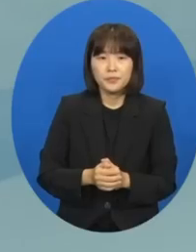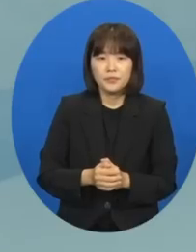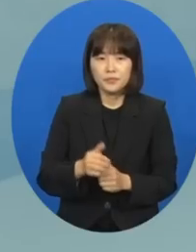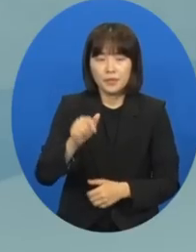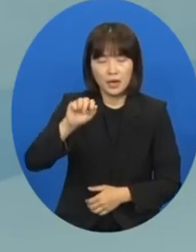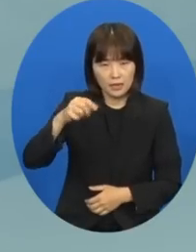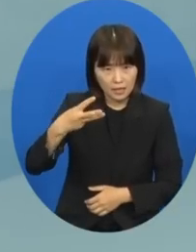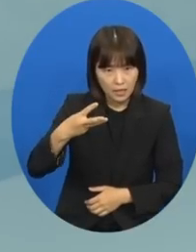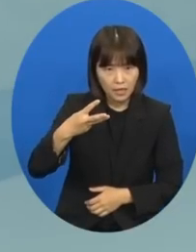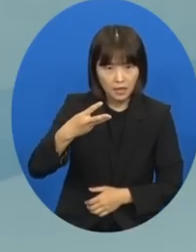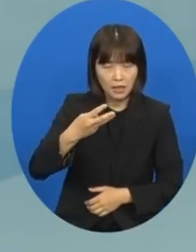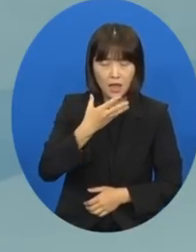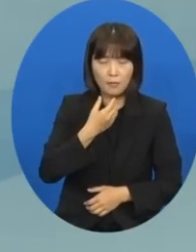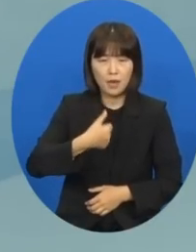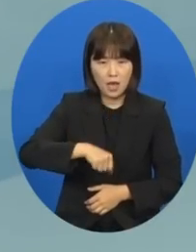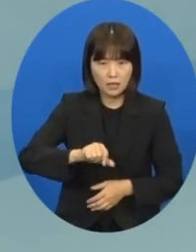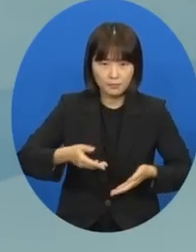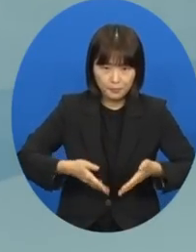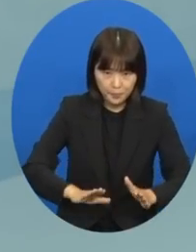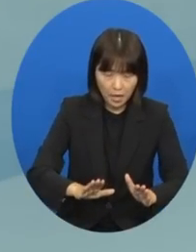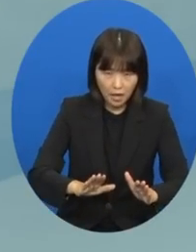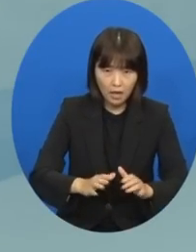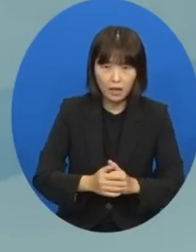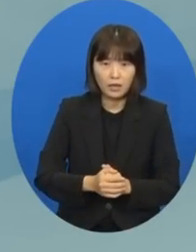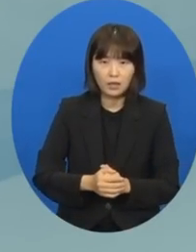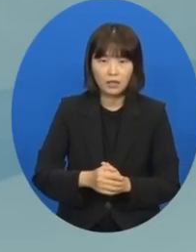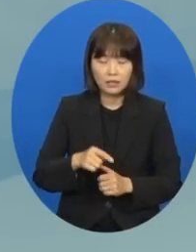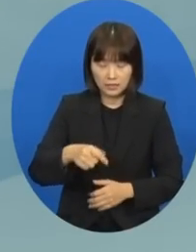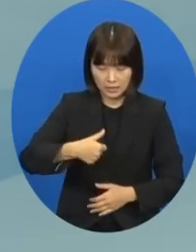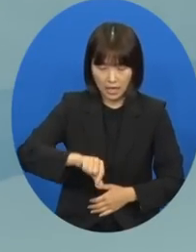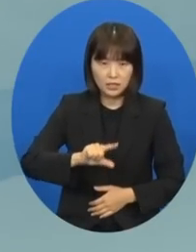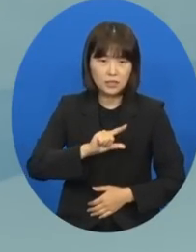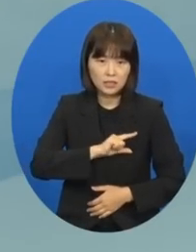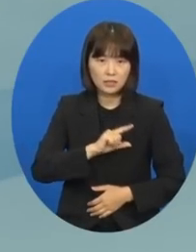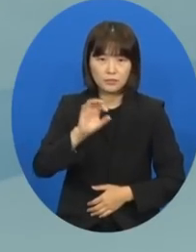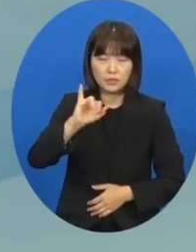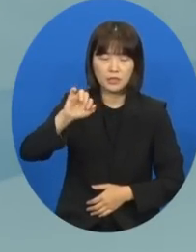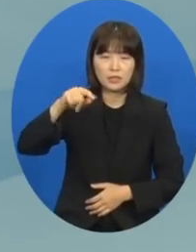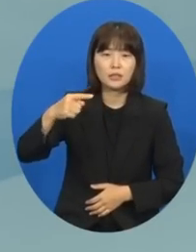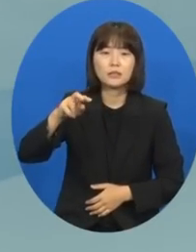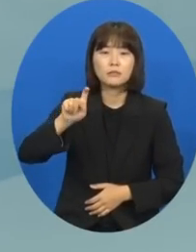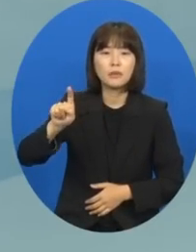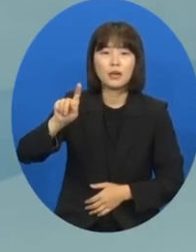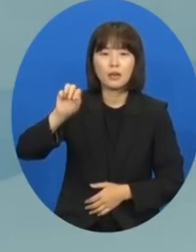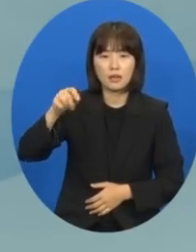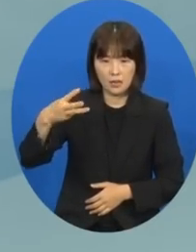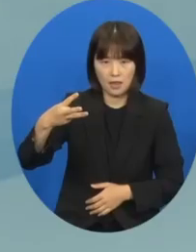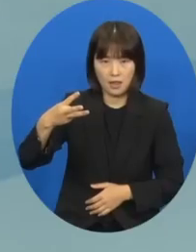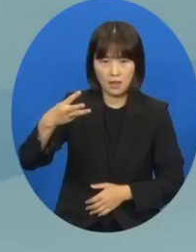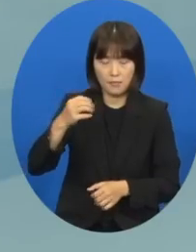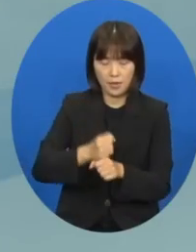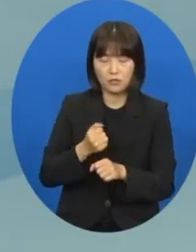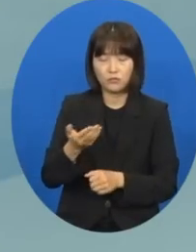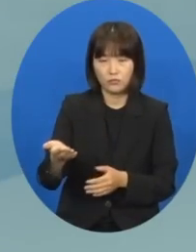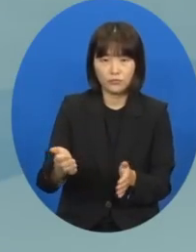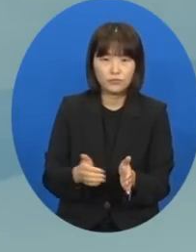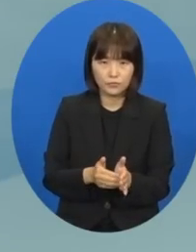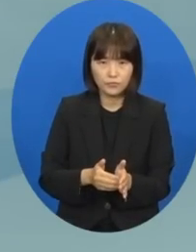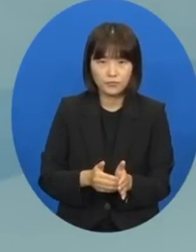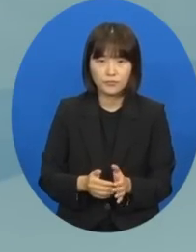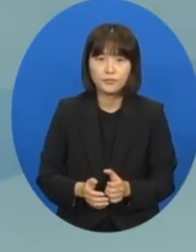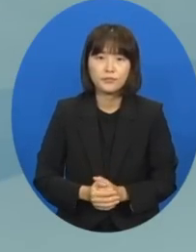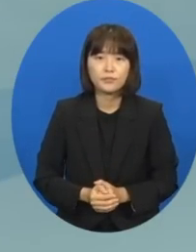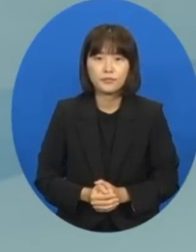아브라함의 아들을 낳으며 아브라함이 하갈이 낳은 그 아들을 이름하여 이스마엘이라 하였더라. 이스마엘의